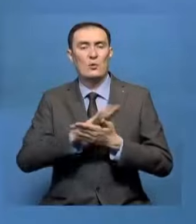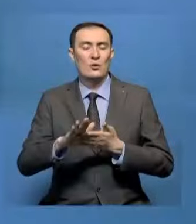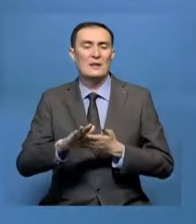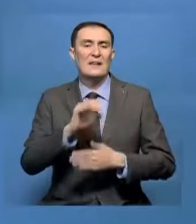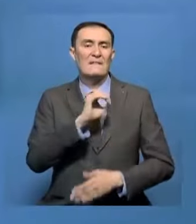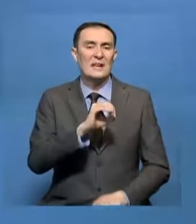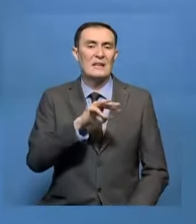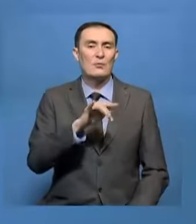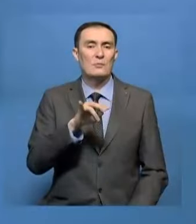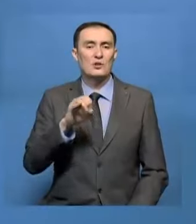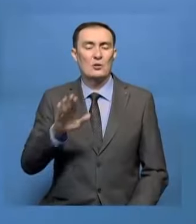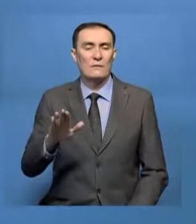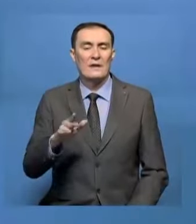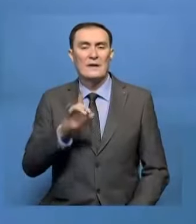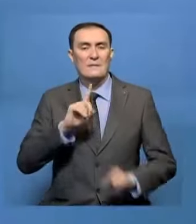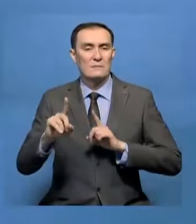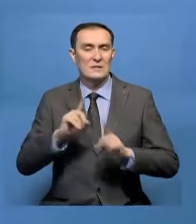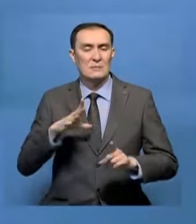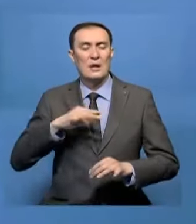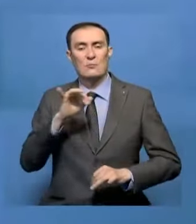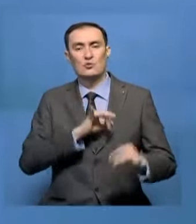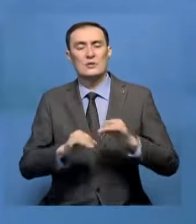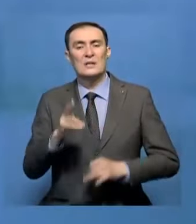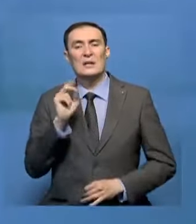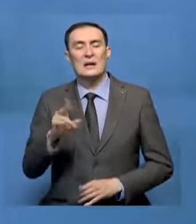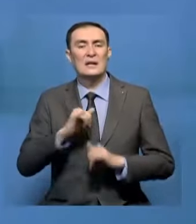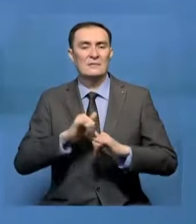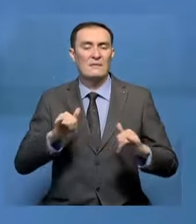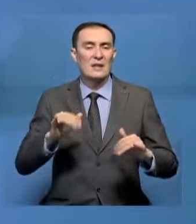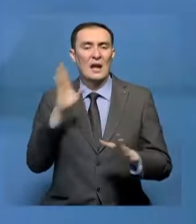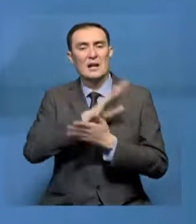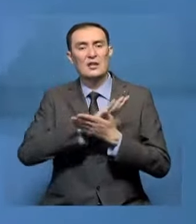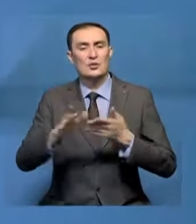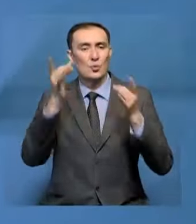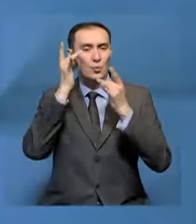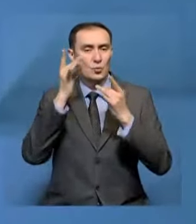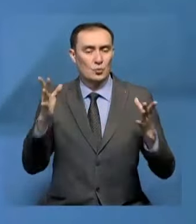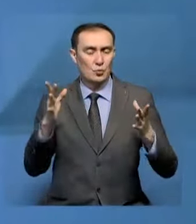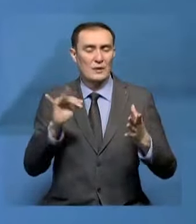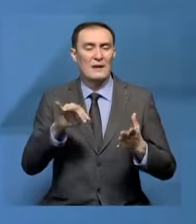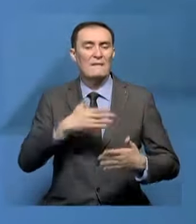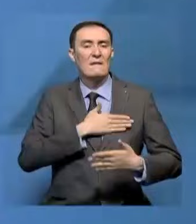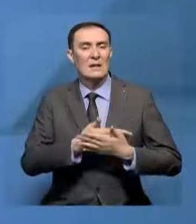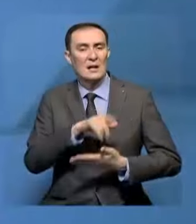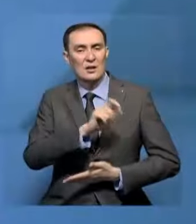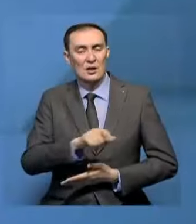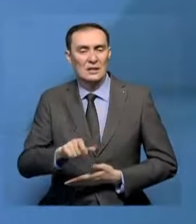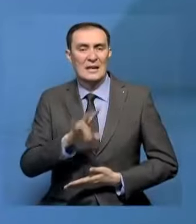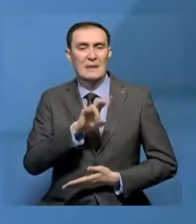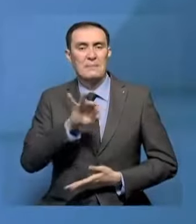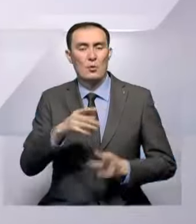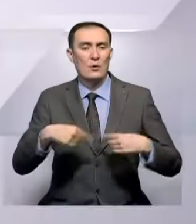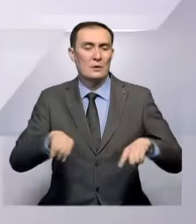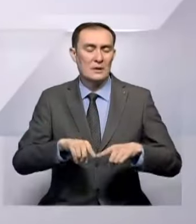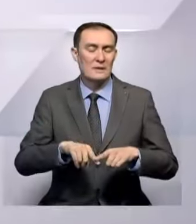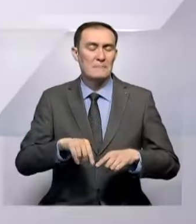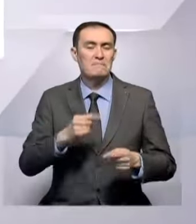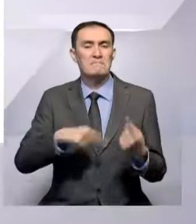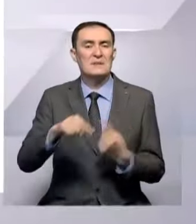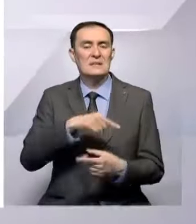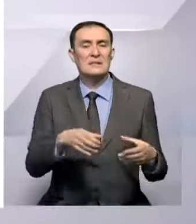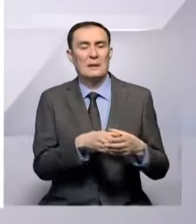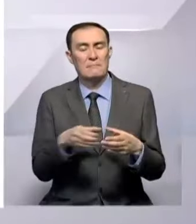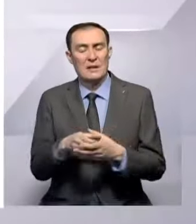Евгений Мухамеджанов в беседе обсудили как формировать экологическую культуру и вовлекать граждан НПО и бизнес в решение